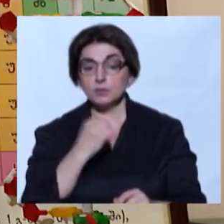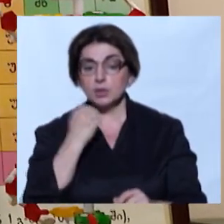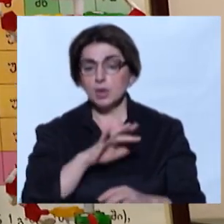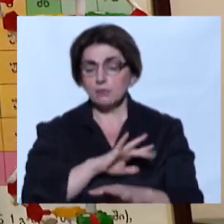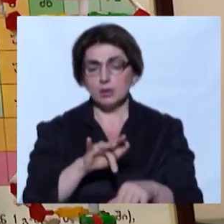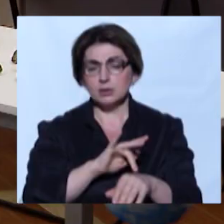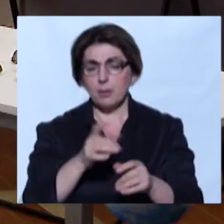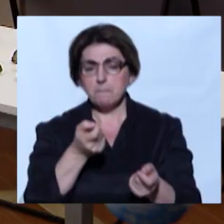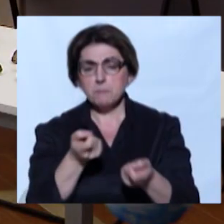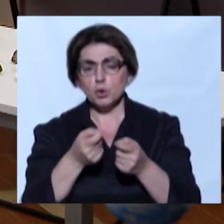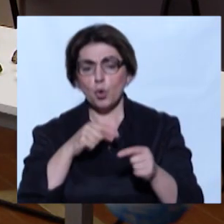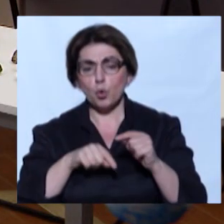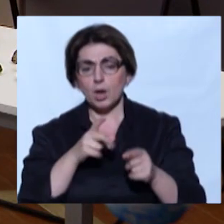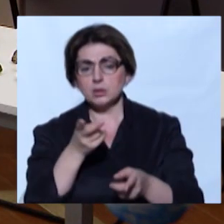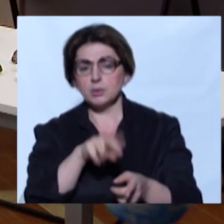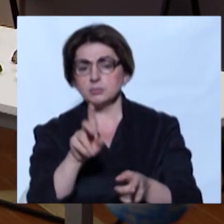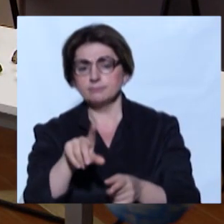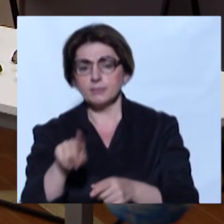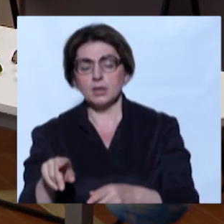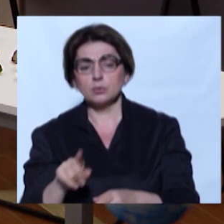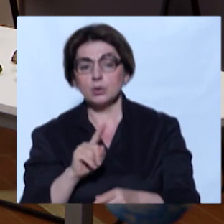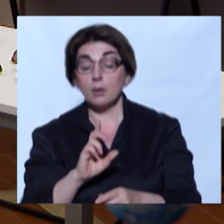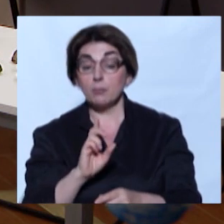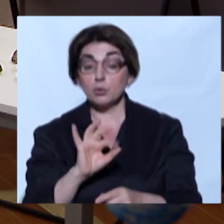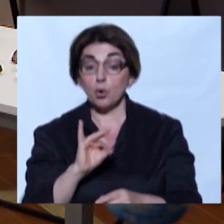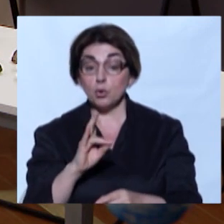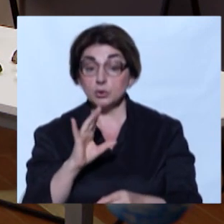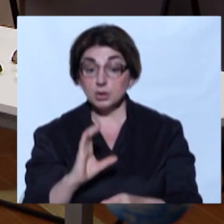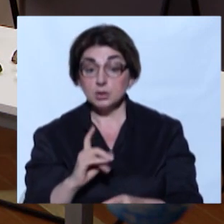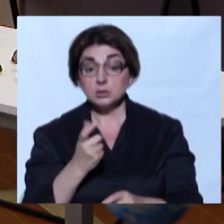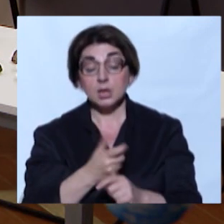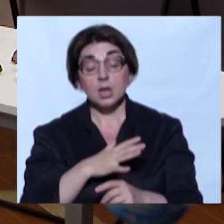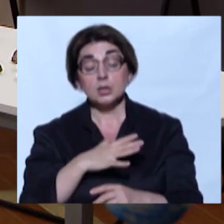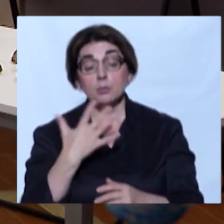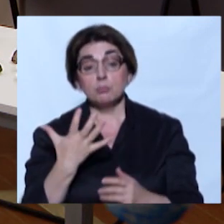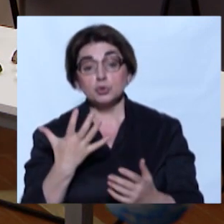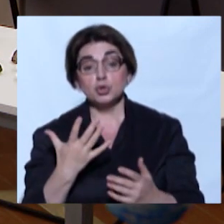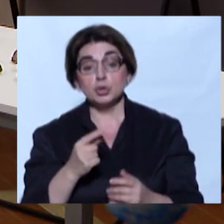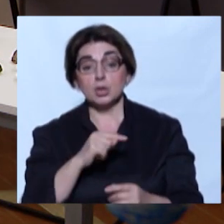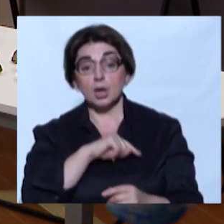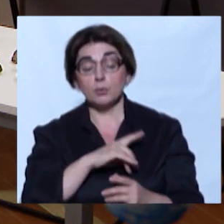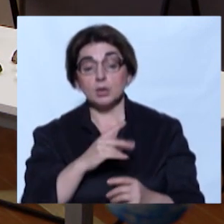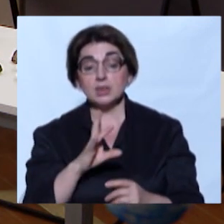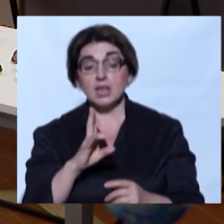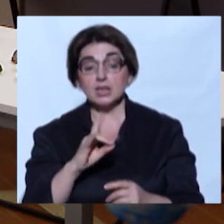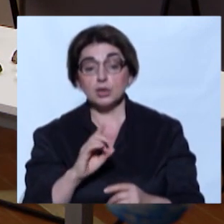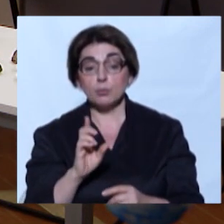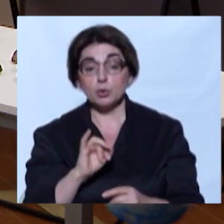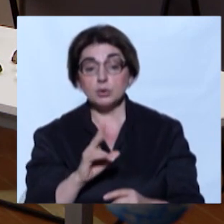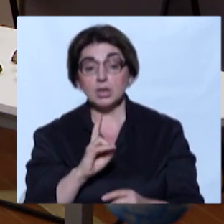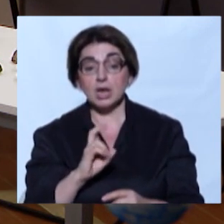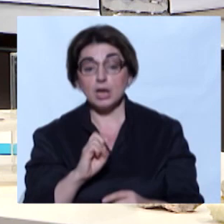ყველა მიკროორგანიზმს. რაც შეეხება ბრომს, ბრომსაც ასევე ძალიან დიდი გამოყენება აქვს, კერძოდ ნატრიუმ ბრომი, კალიუმ